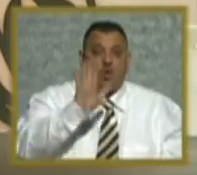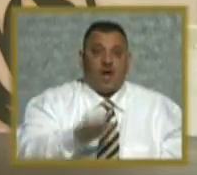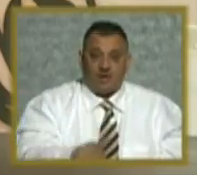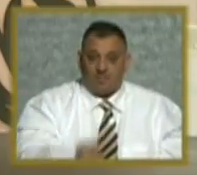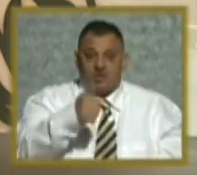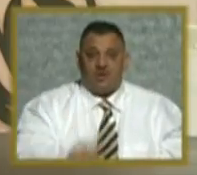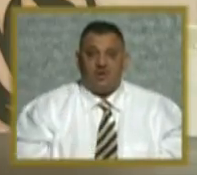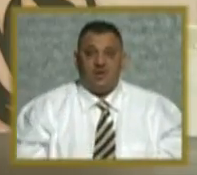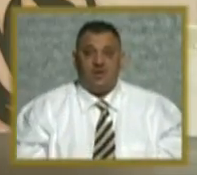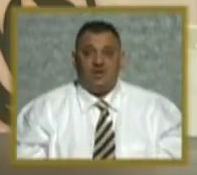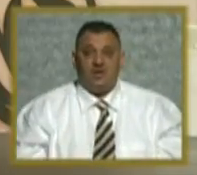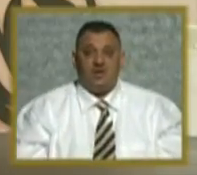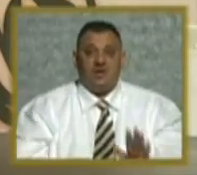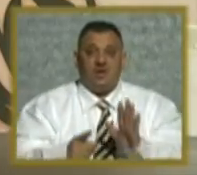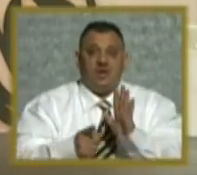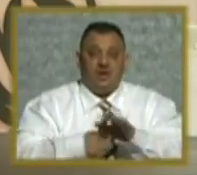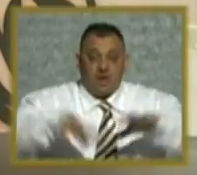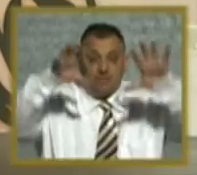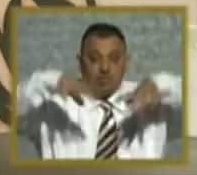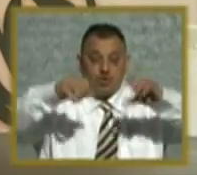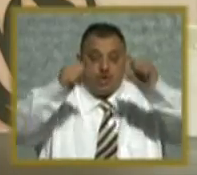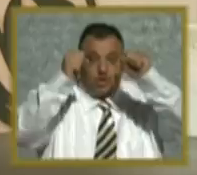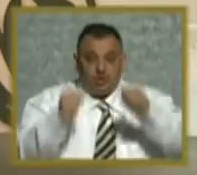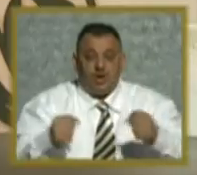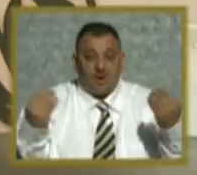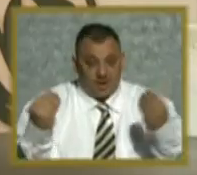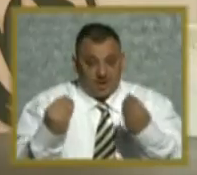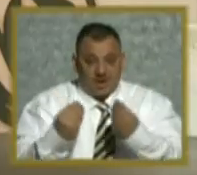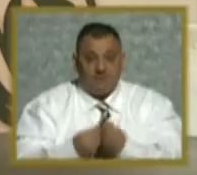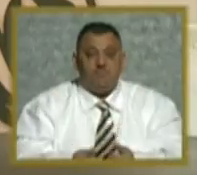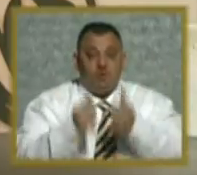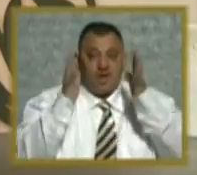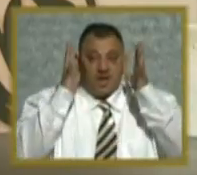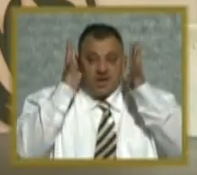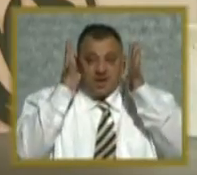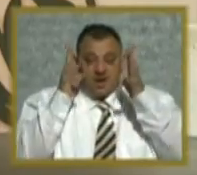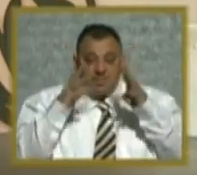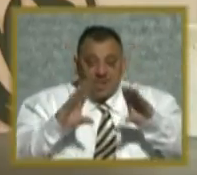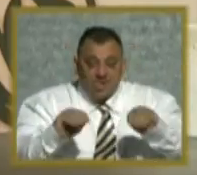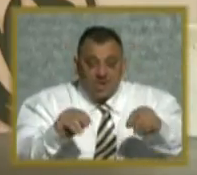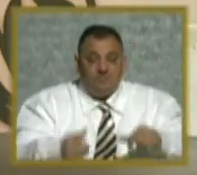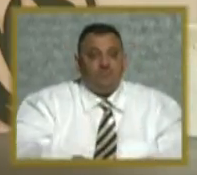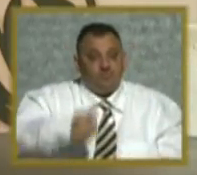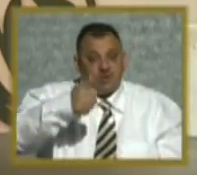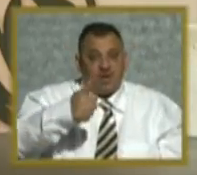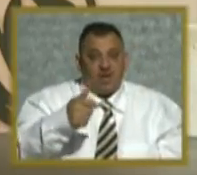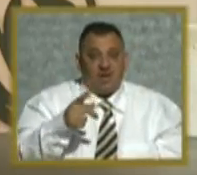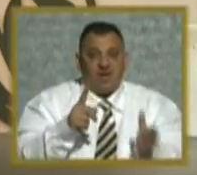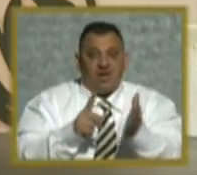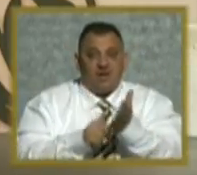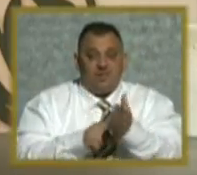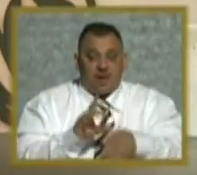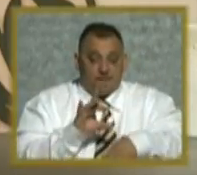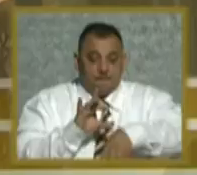ممكن، مثل إذا كان هناك مطر شديد وكان مثلا هناك وحل شديد وكان مثلا إنسان مريض